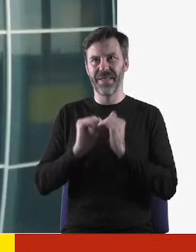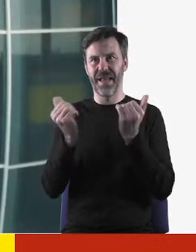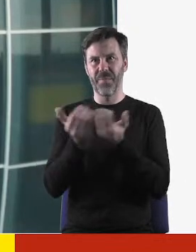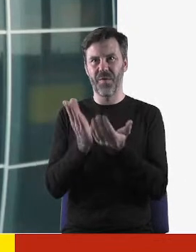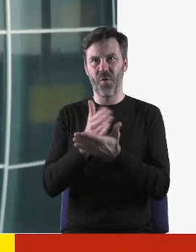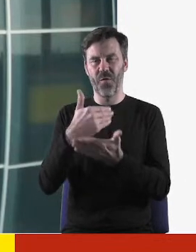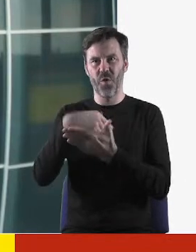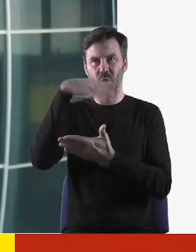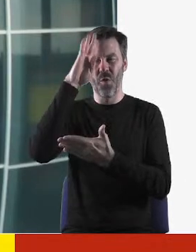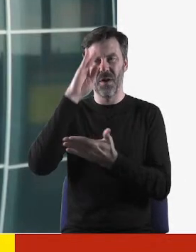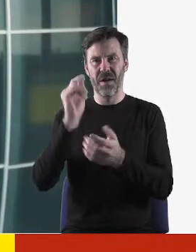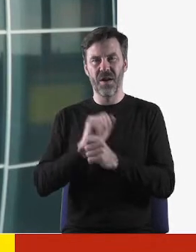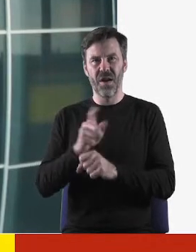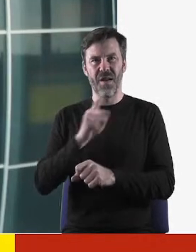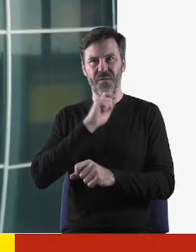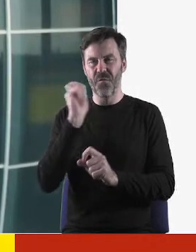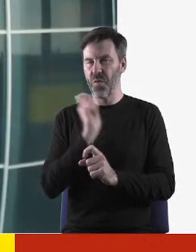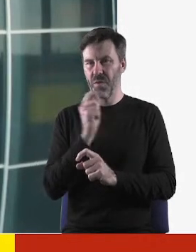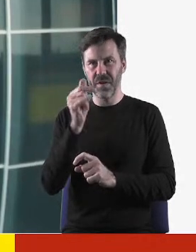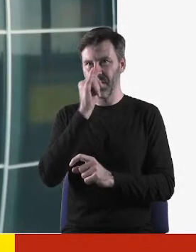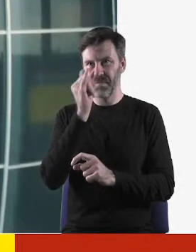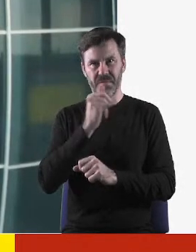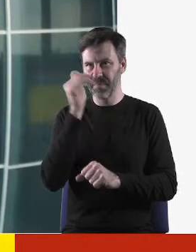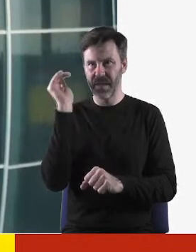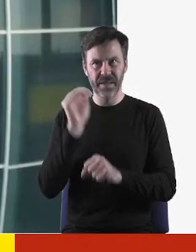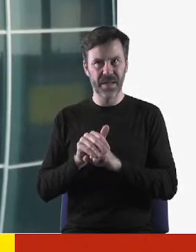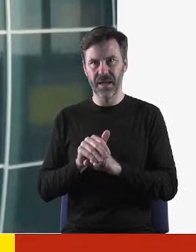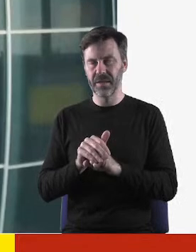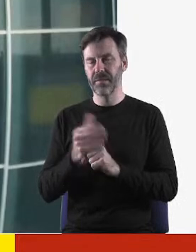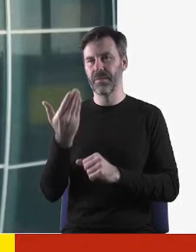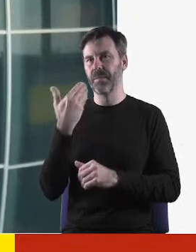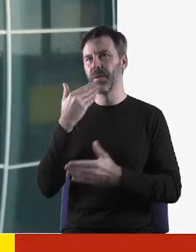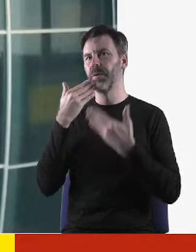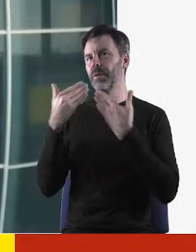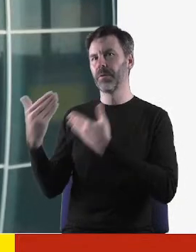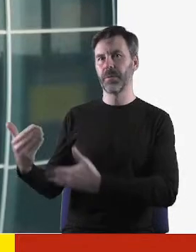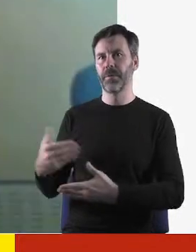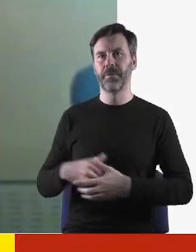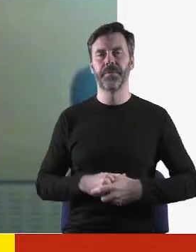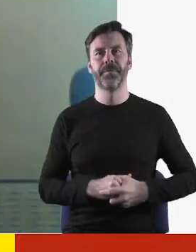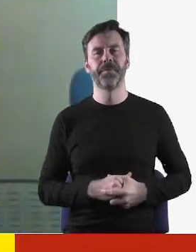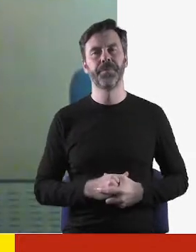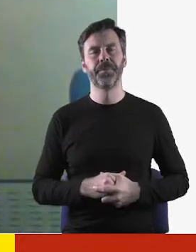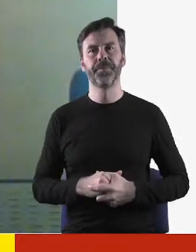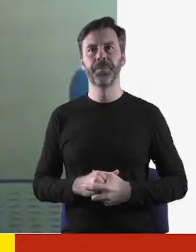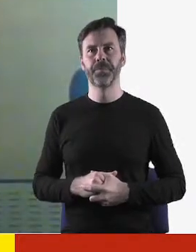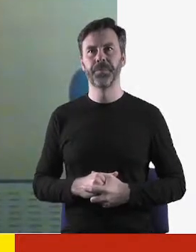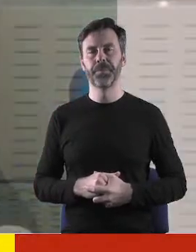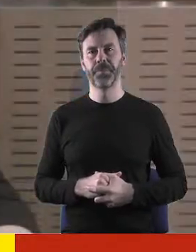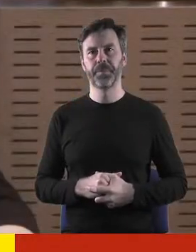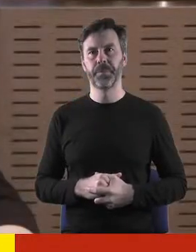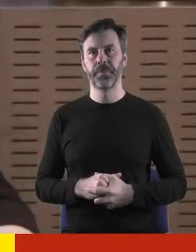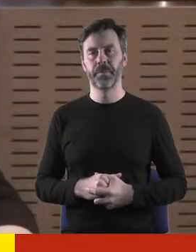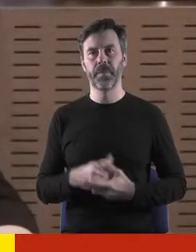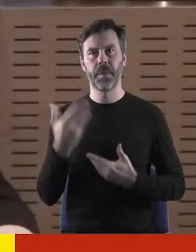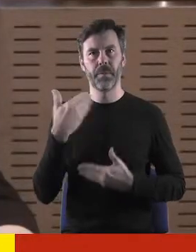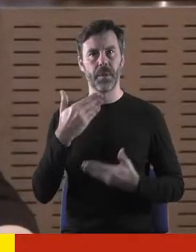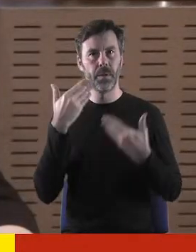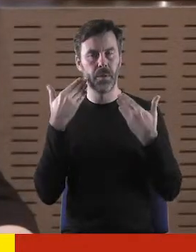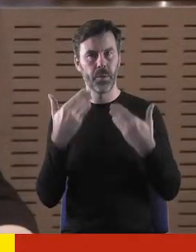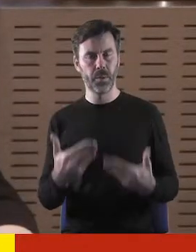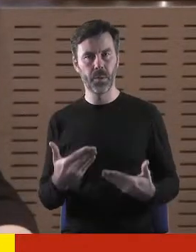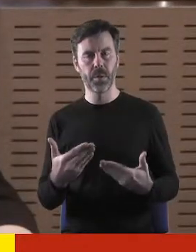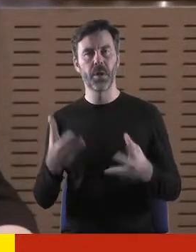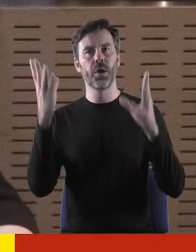prostu są absolutnie niedopuszczalne. Dziękuję bardzo. Dziękuję bardzo panu radnemu.